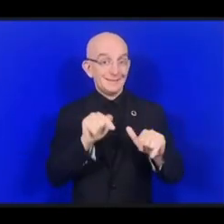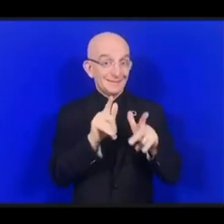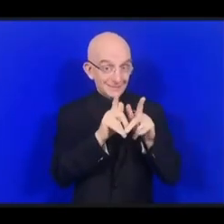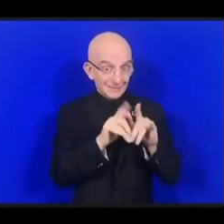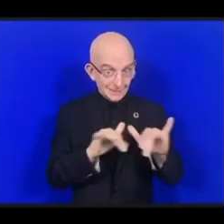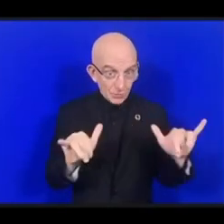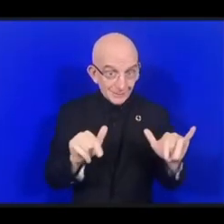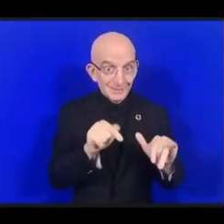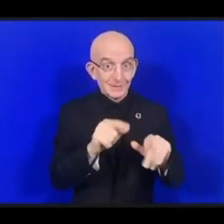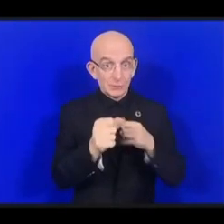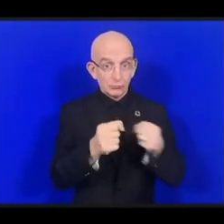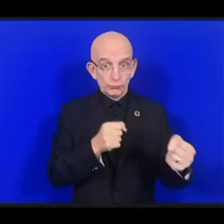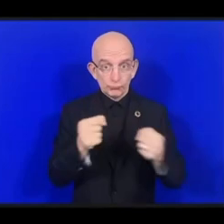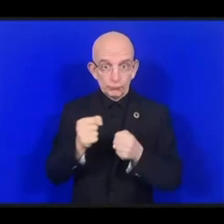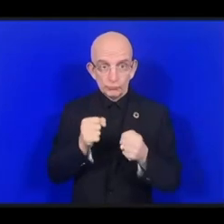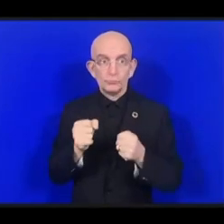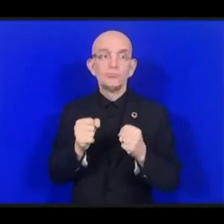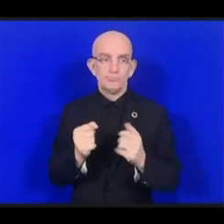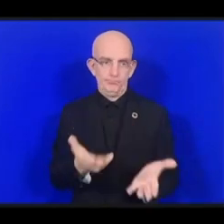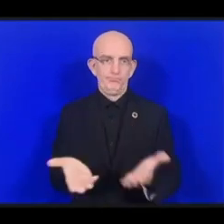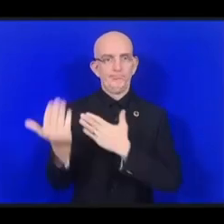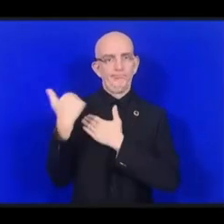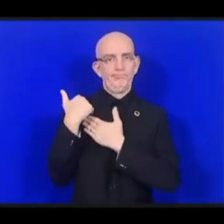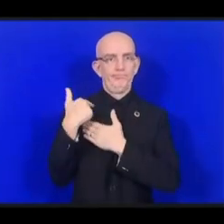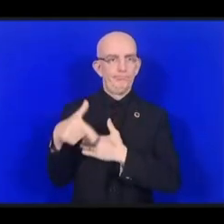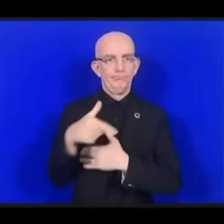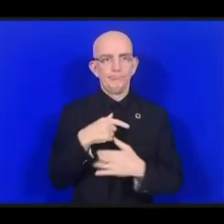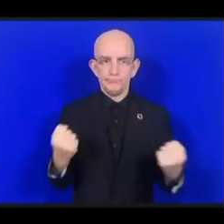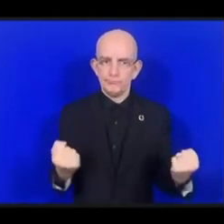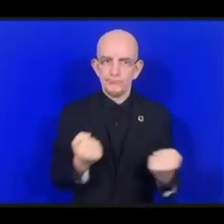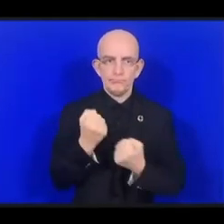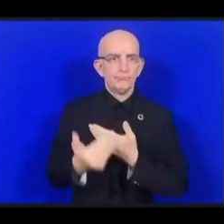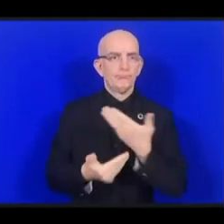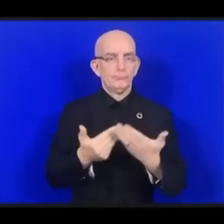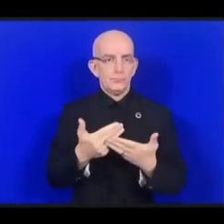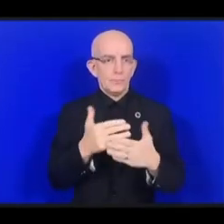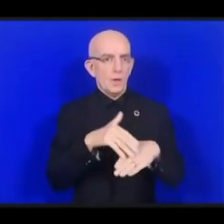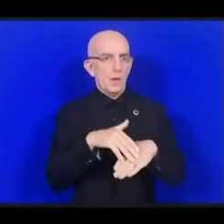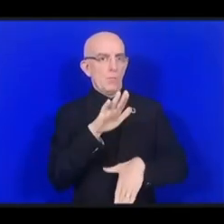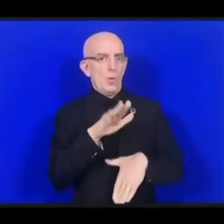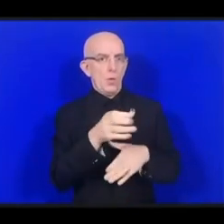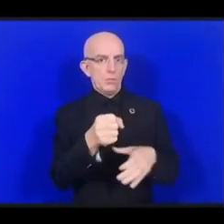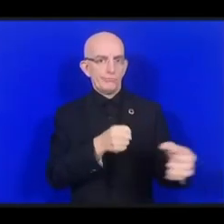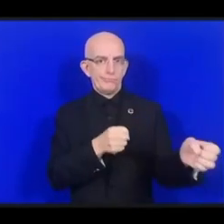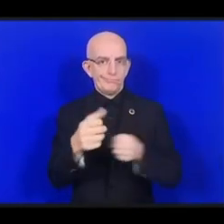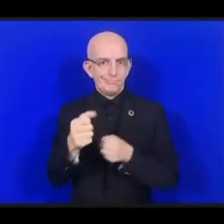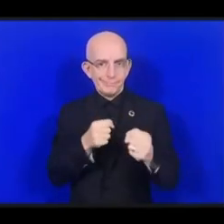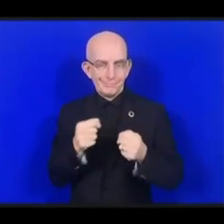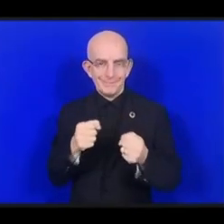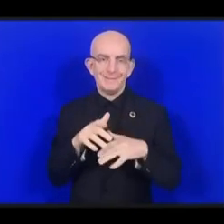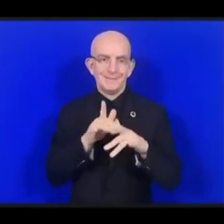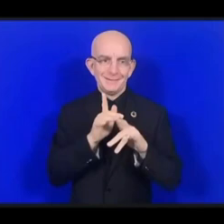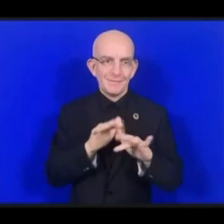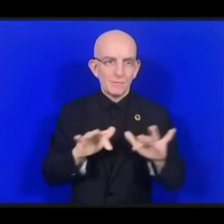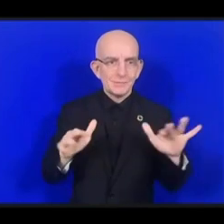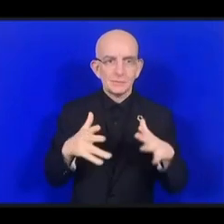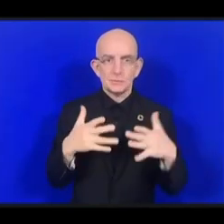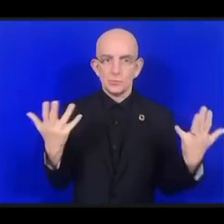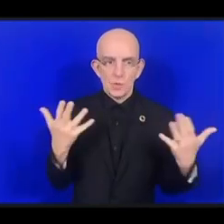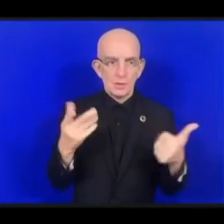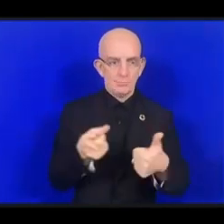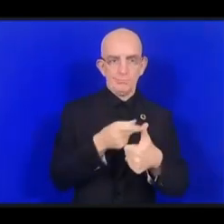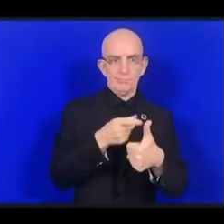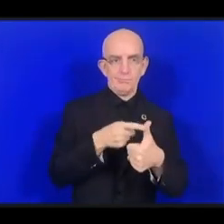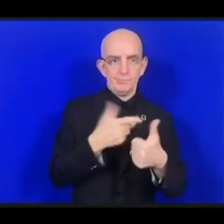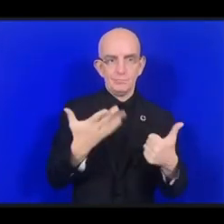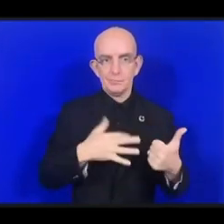ダイバシティや人種そして社会こクラスそれから文化やあるいは様々